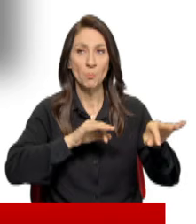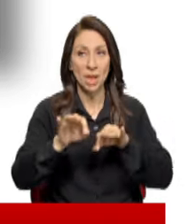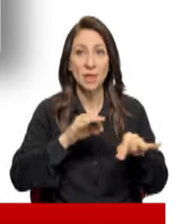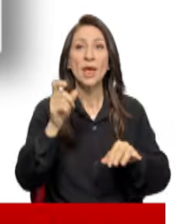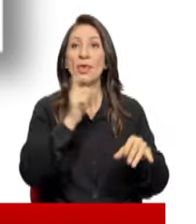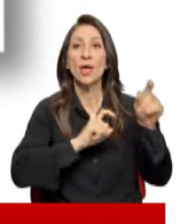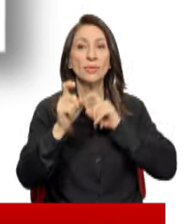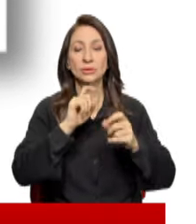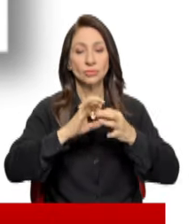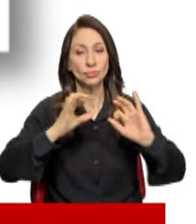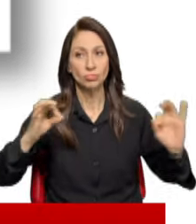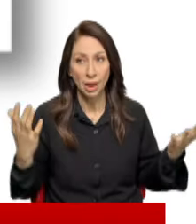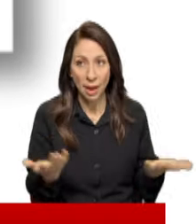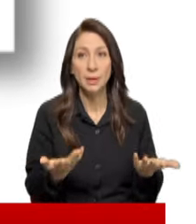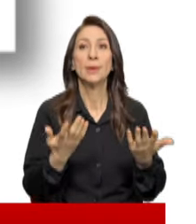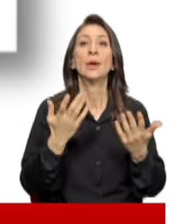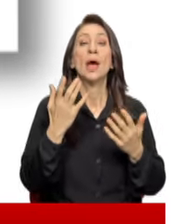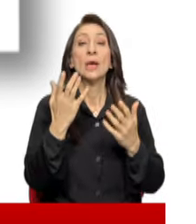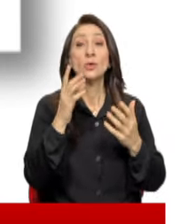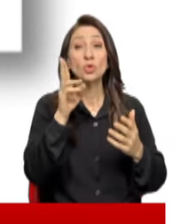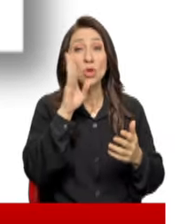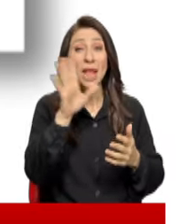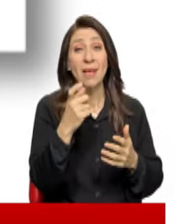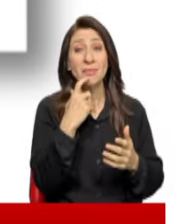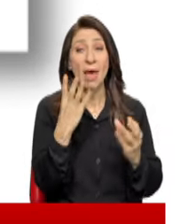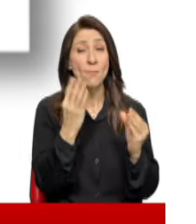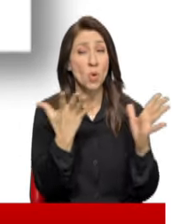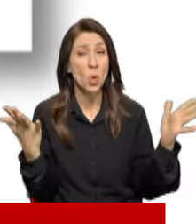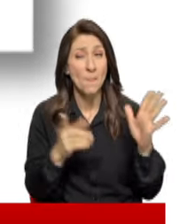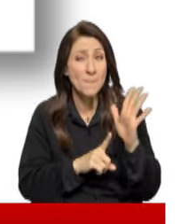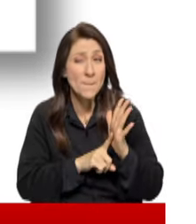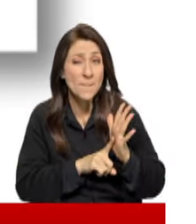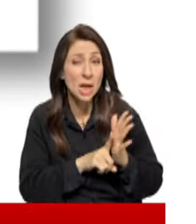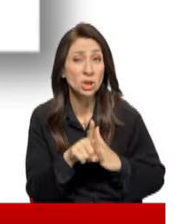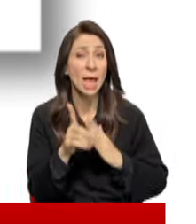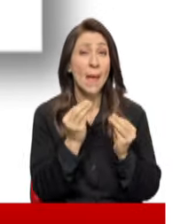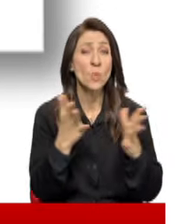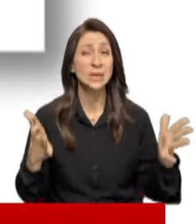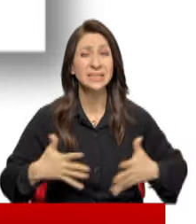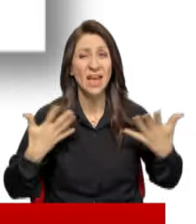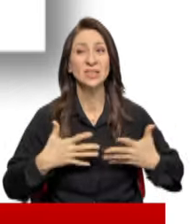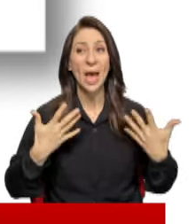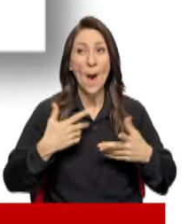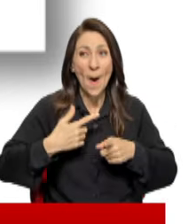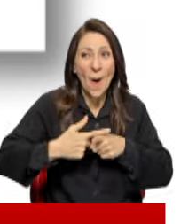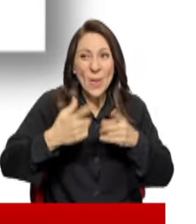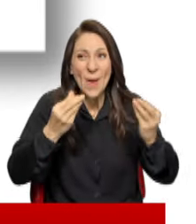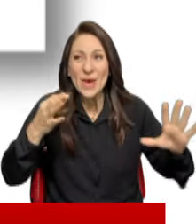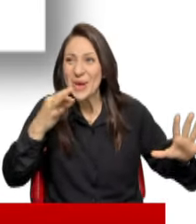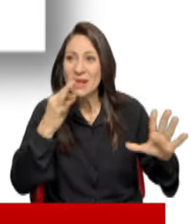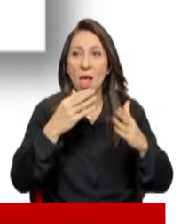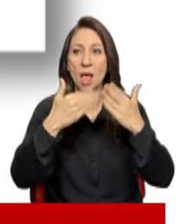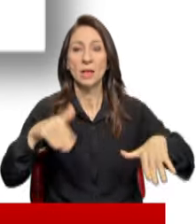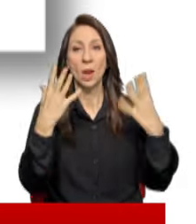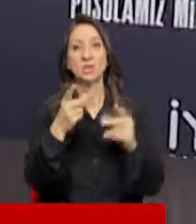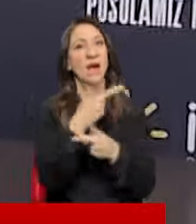seçim stratejileri, kullandığınız yanlış seçim söylemleri son 50 yılın en büyük başarısına, en büyük sevincine ortak olmamızı engel oldu.